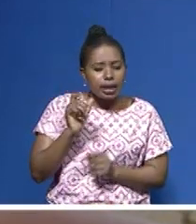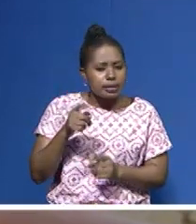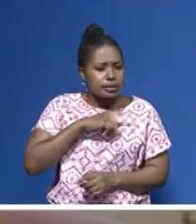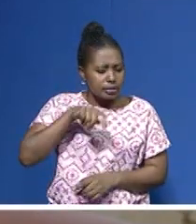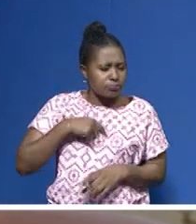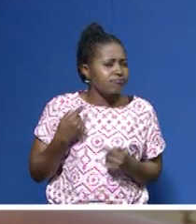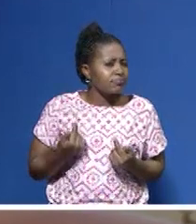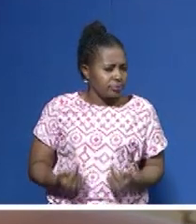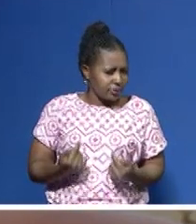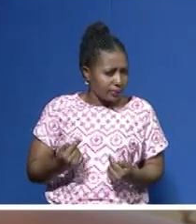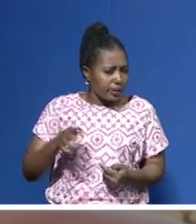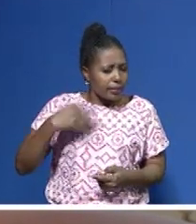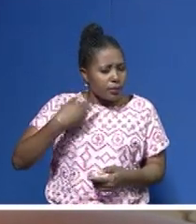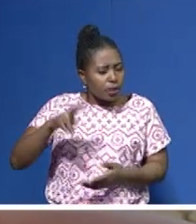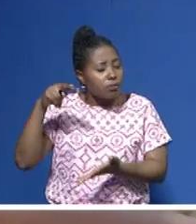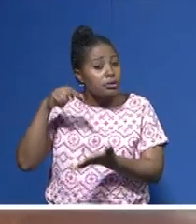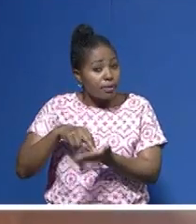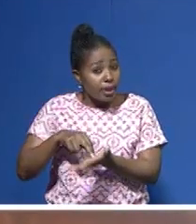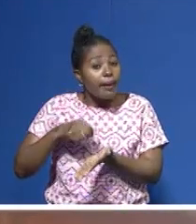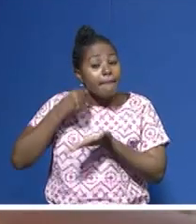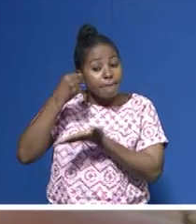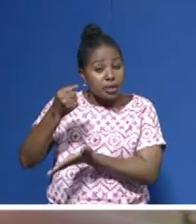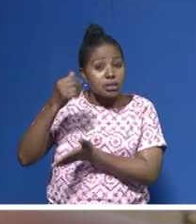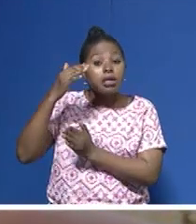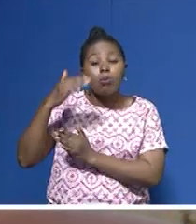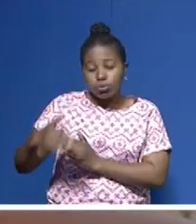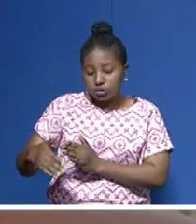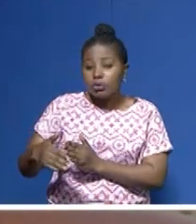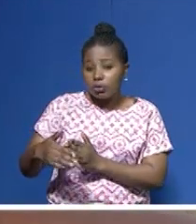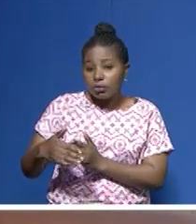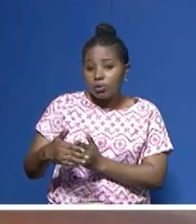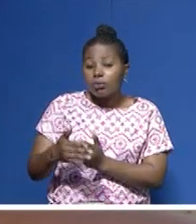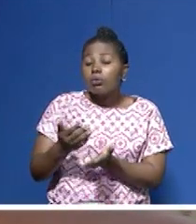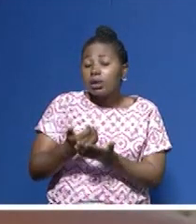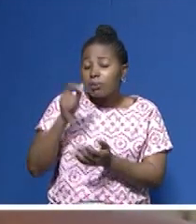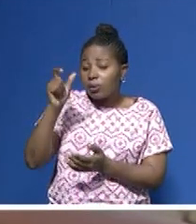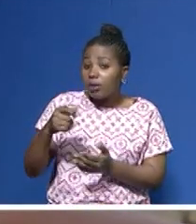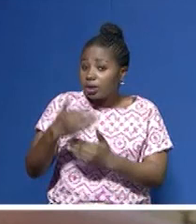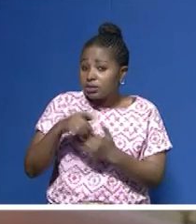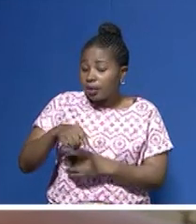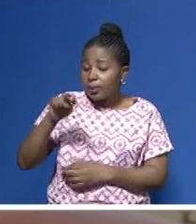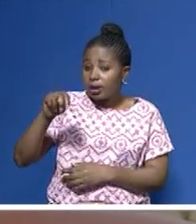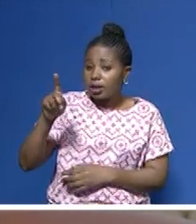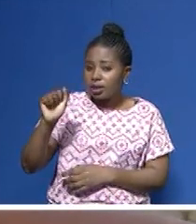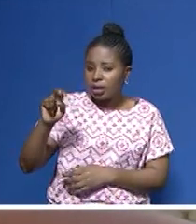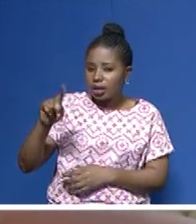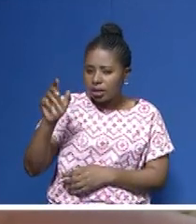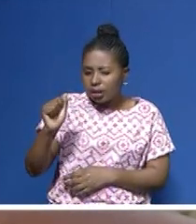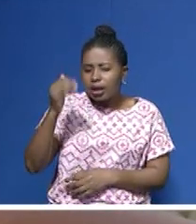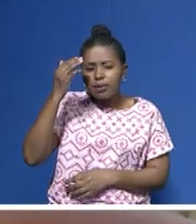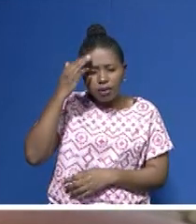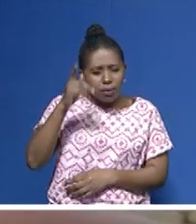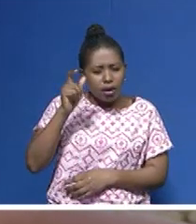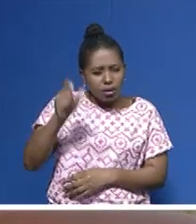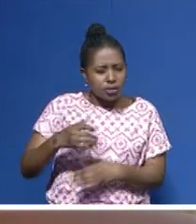ametushangaza. Badala ya kwenda kusimamia bajeti ya mwisho kwa ajili ya wananchi wa jimbo la Ndanda, akijua kabisa wananchi wake wana